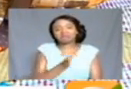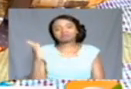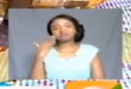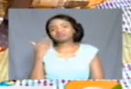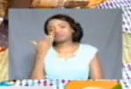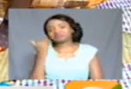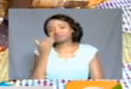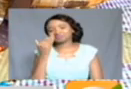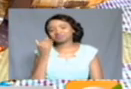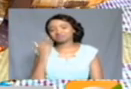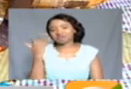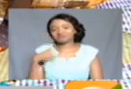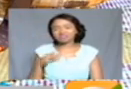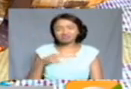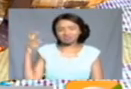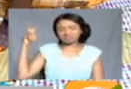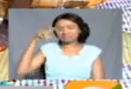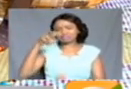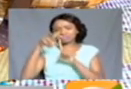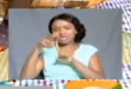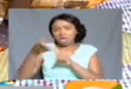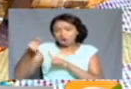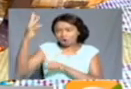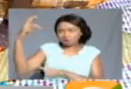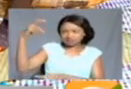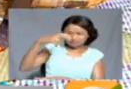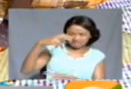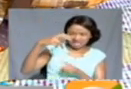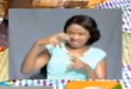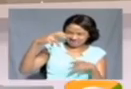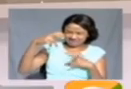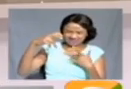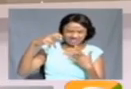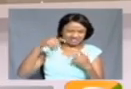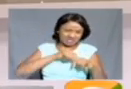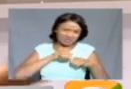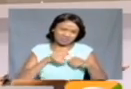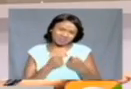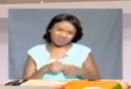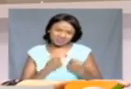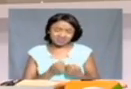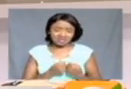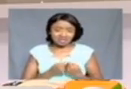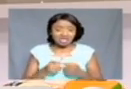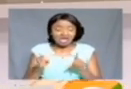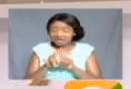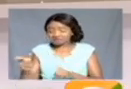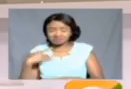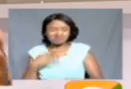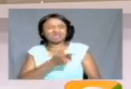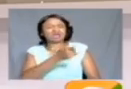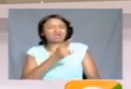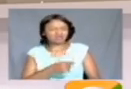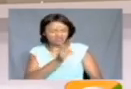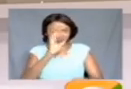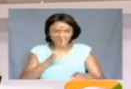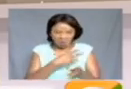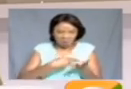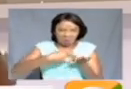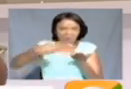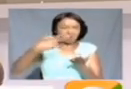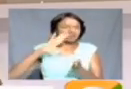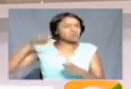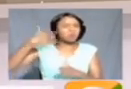kiasi kwa anajiona mbele ya Mungu hana uso. Sasa anasema hawa watakatifu. Maanake kwake anakuwa taka. Hata utaweza sikia sasa anamwambia mkewe nyinyi watakatifu bwana